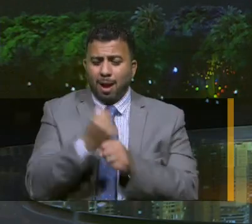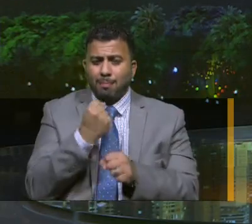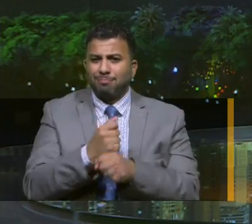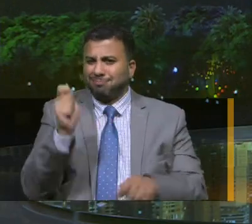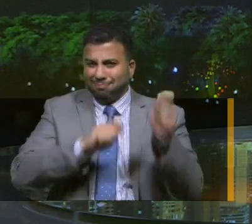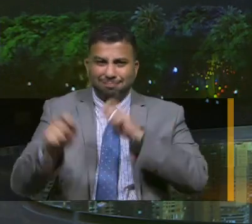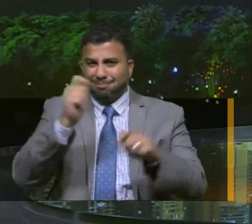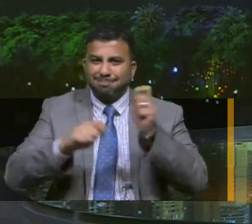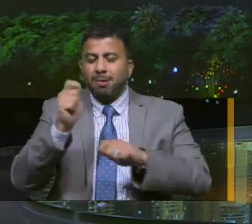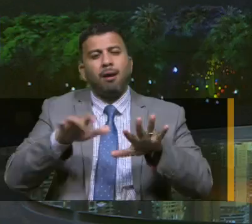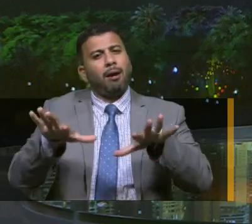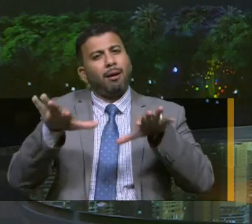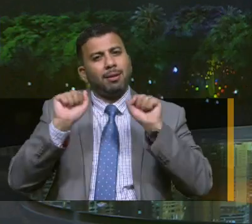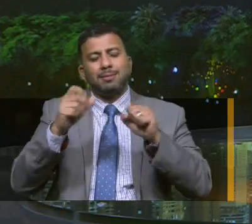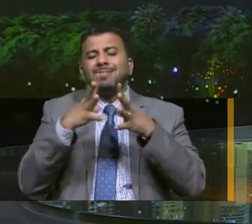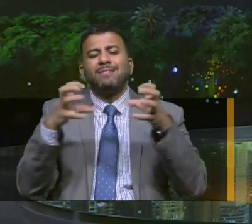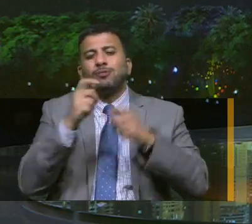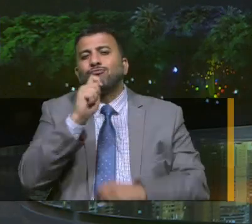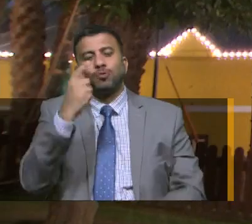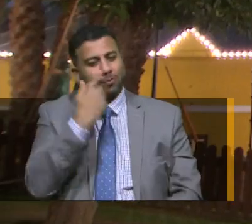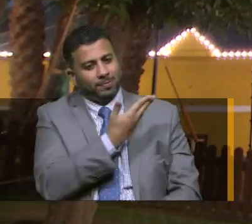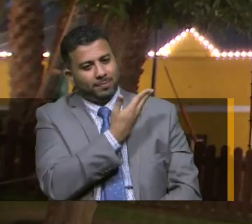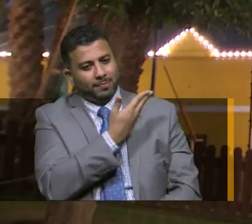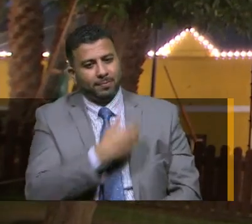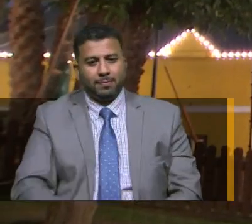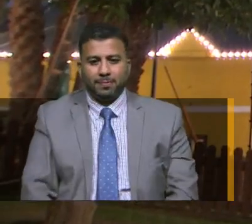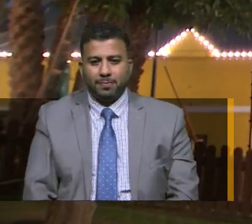التطوير لمختلف مرافقها. فإلى التفاصيل.